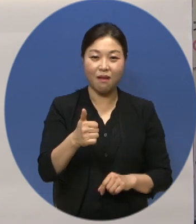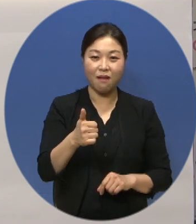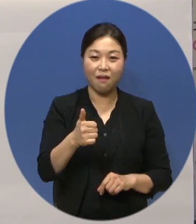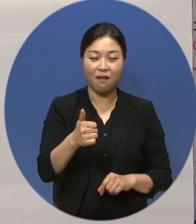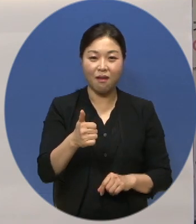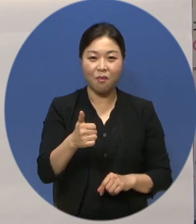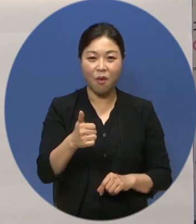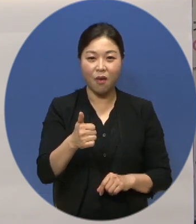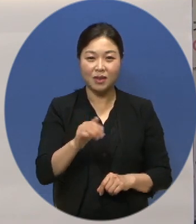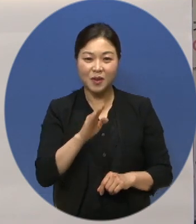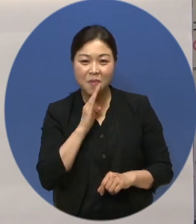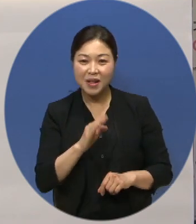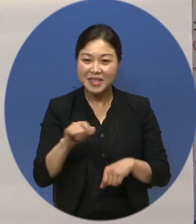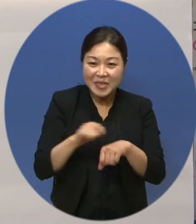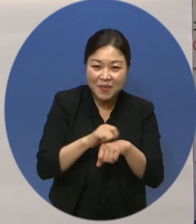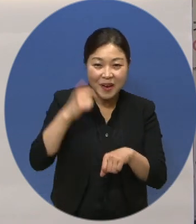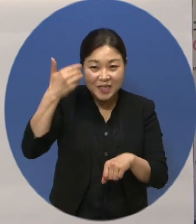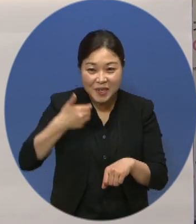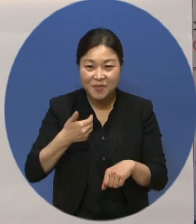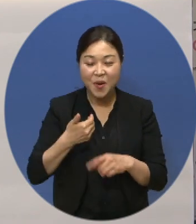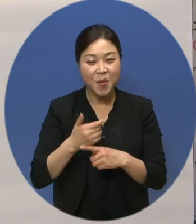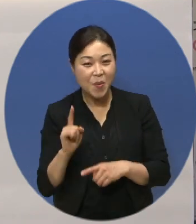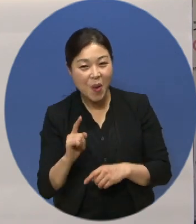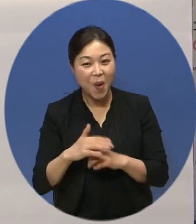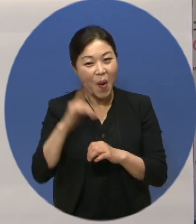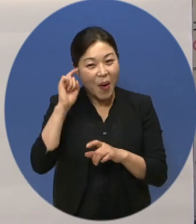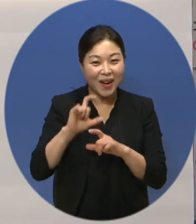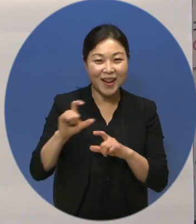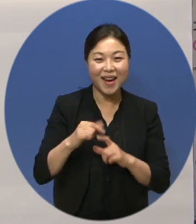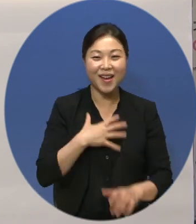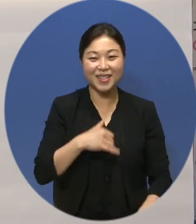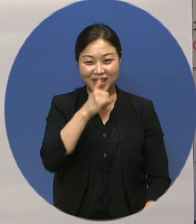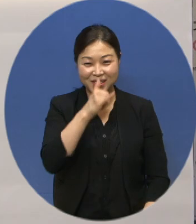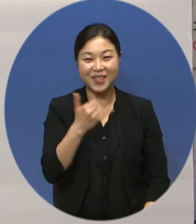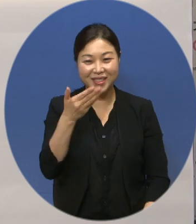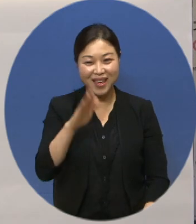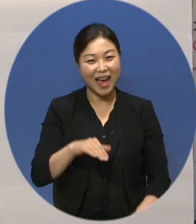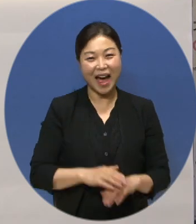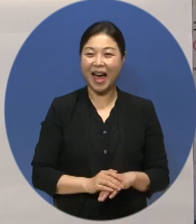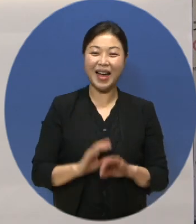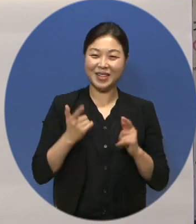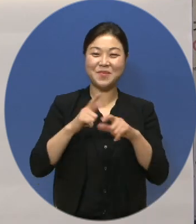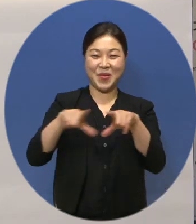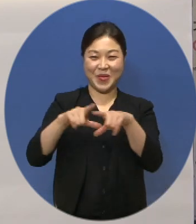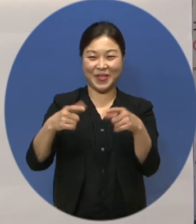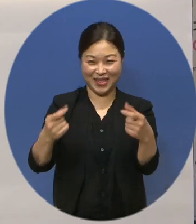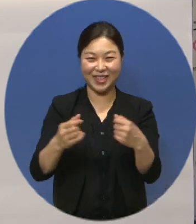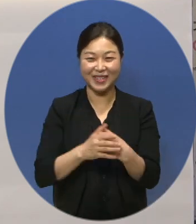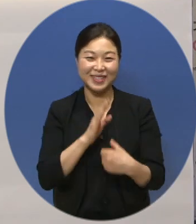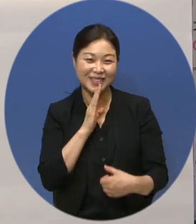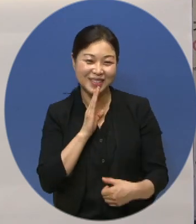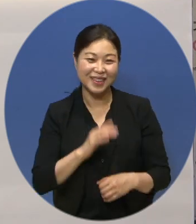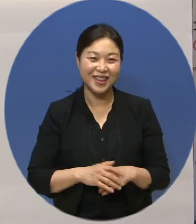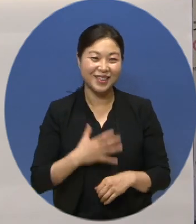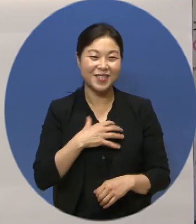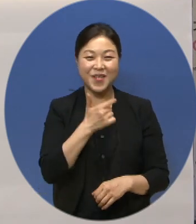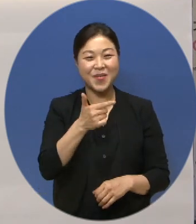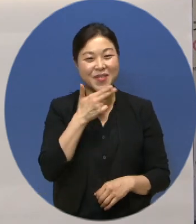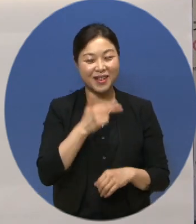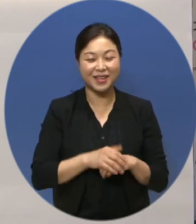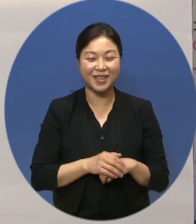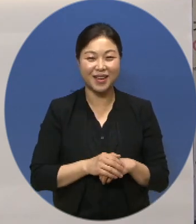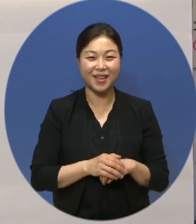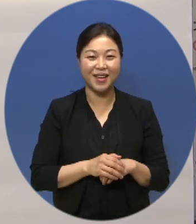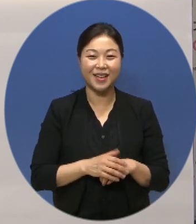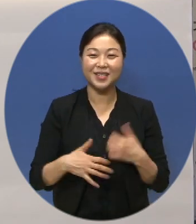다른 질문을 하실까 좀 고민을 좀 걱정을 좀 했었는데 뭐 그런 건 아니구나. 기우였다. 네. 그래서 다 너무